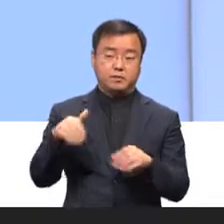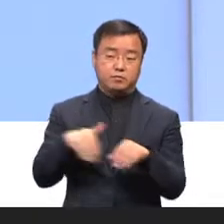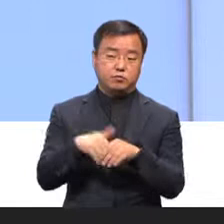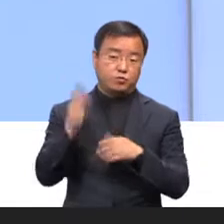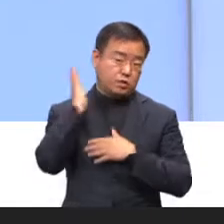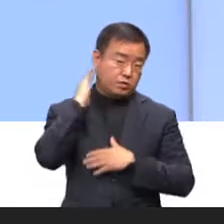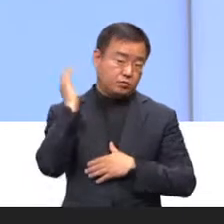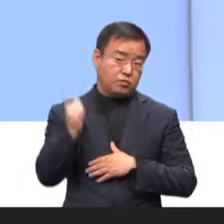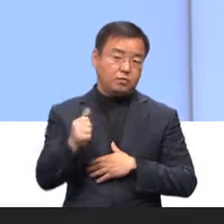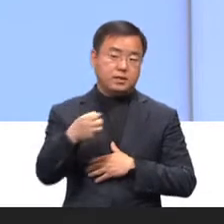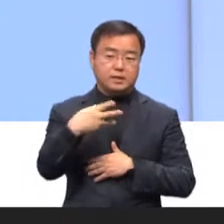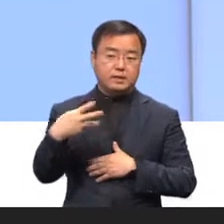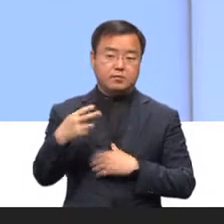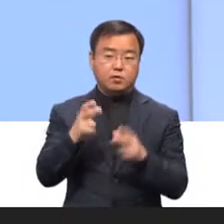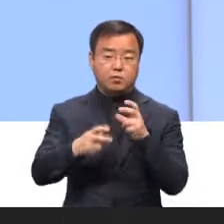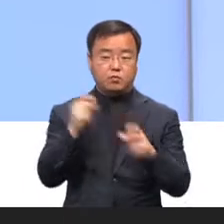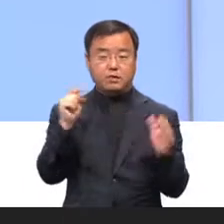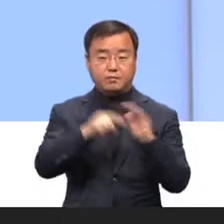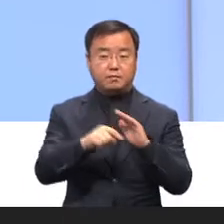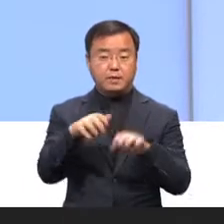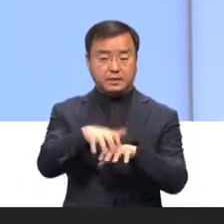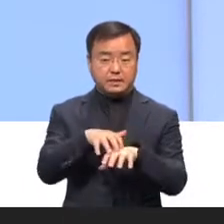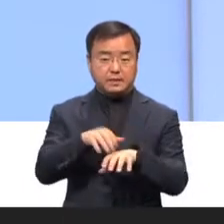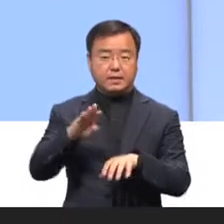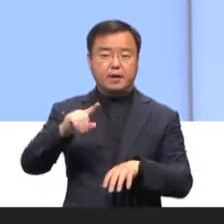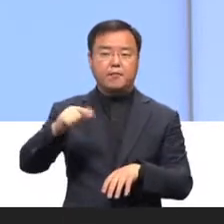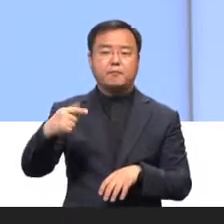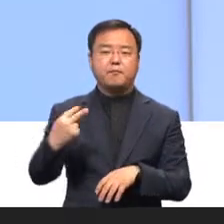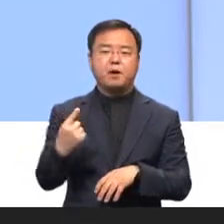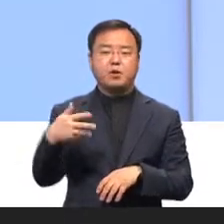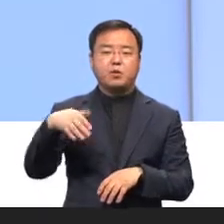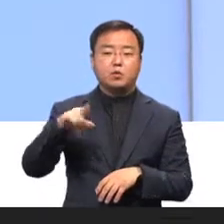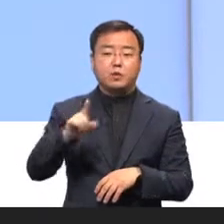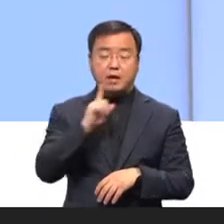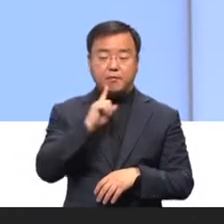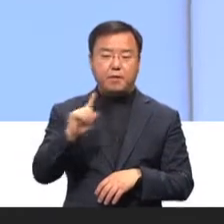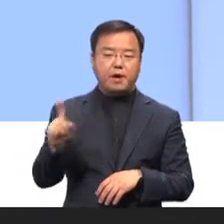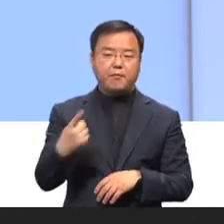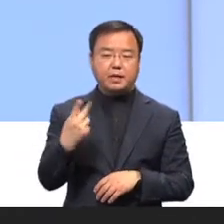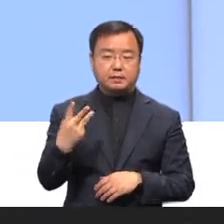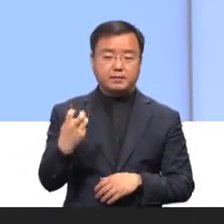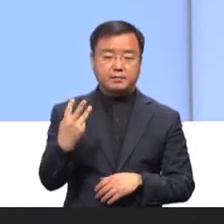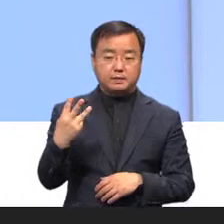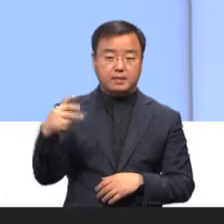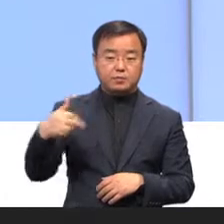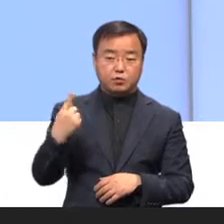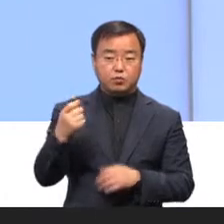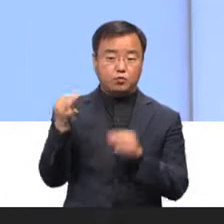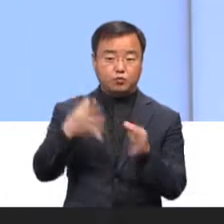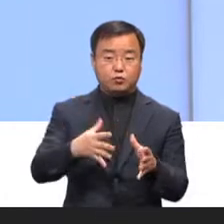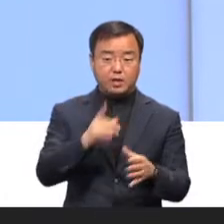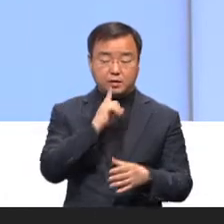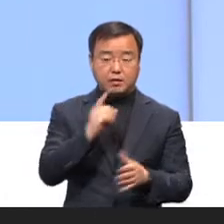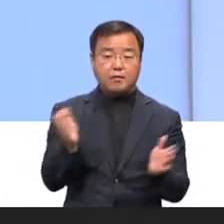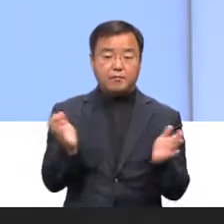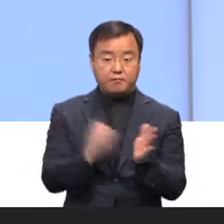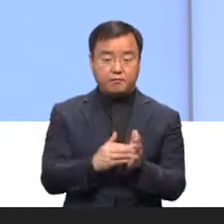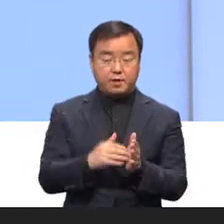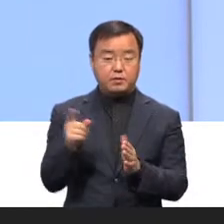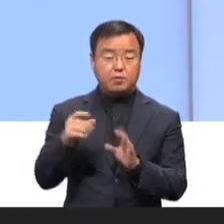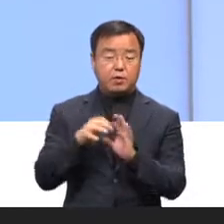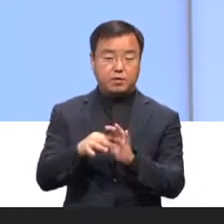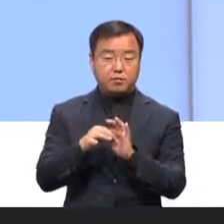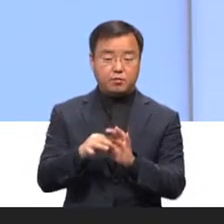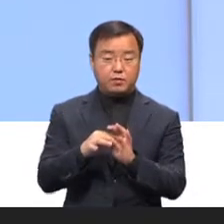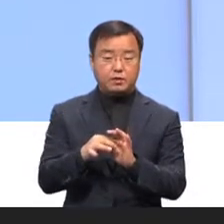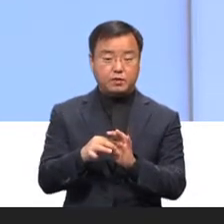예 시스템 반도체 얘기가 나왔습니다 그리고 시스템 반도체의 뭐 133조 를 투자하겠다고 삼성이 밝혔고 요 그 일환으로 인재 지금